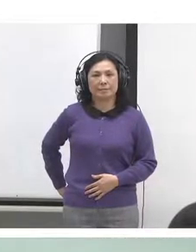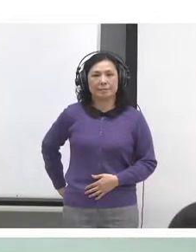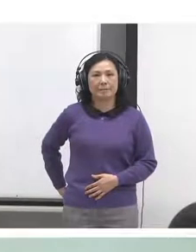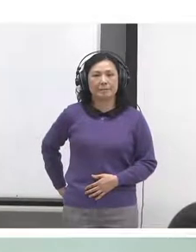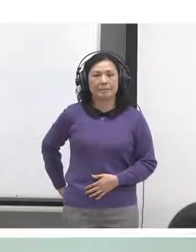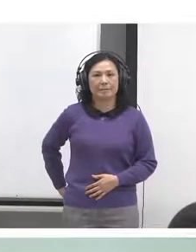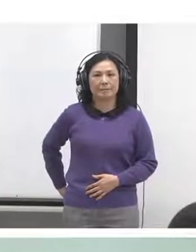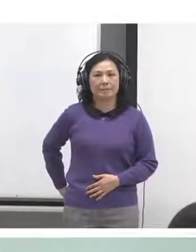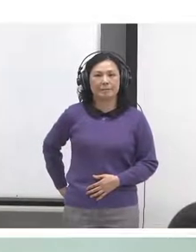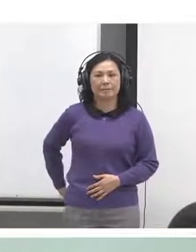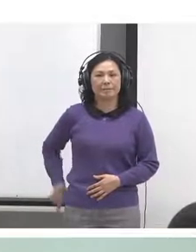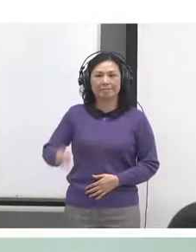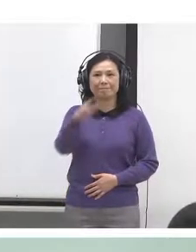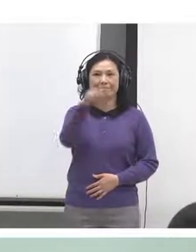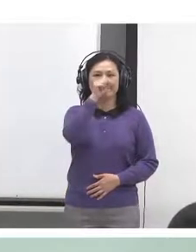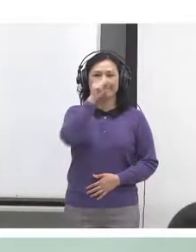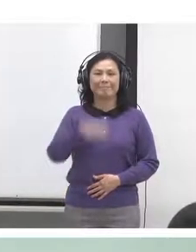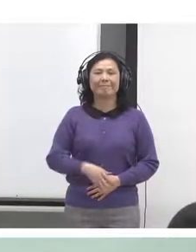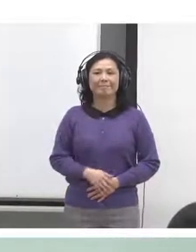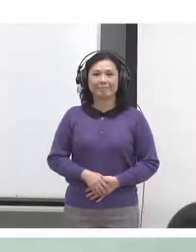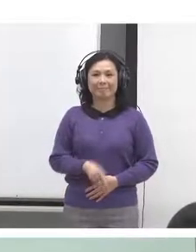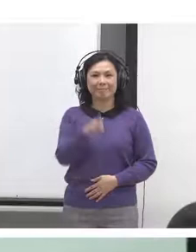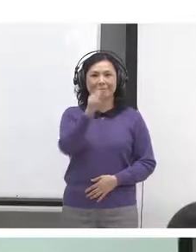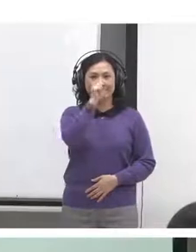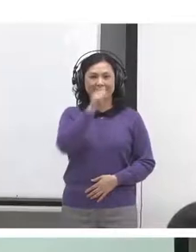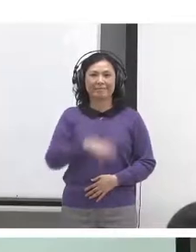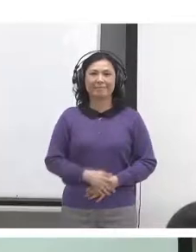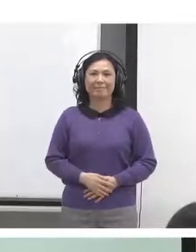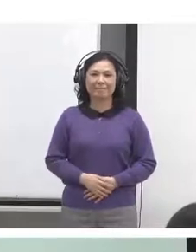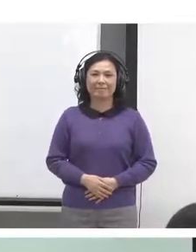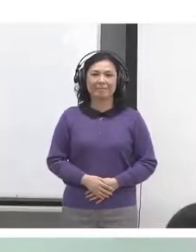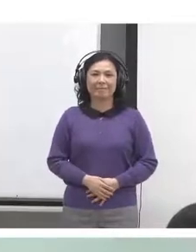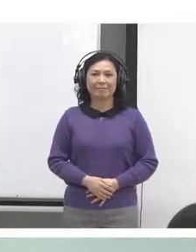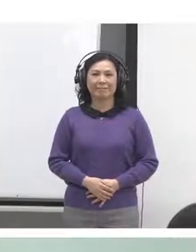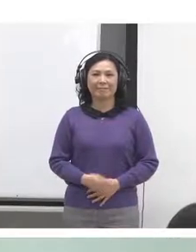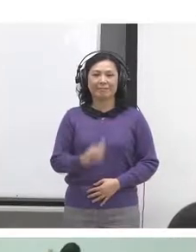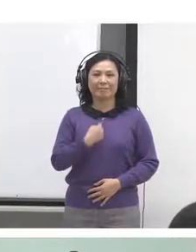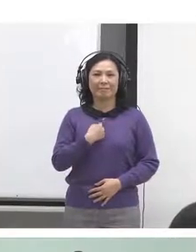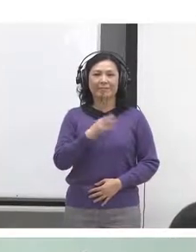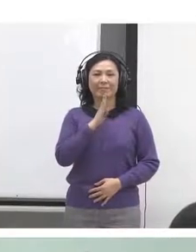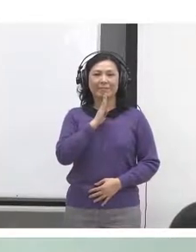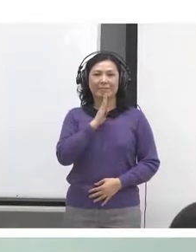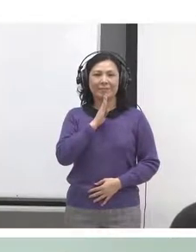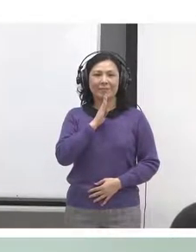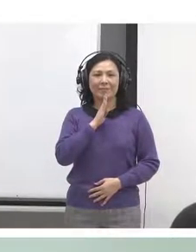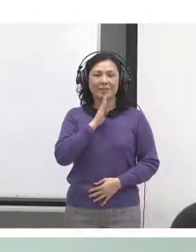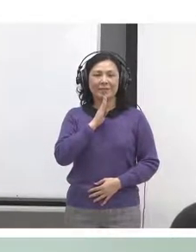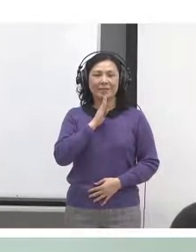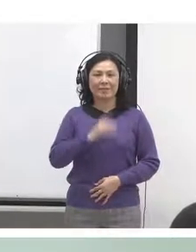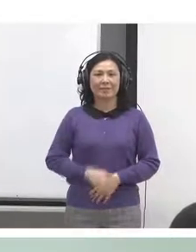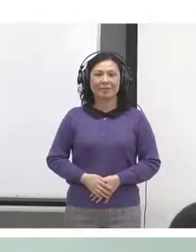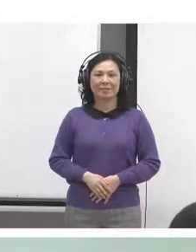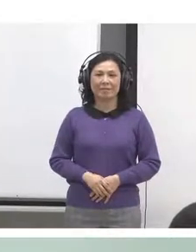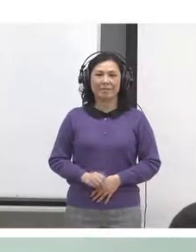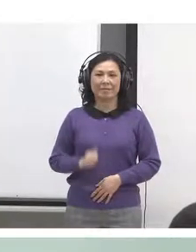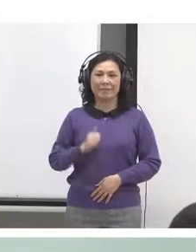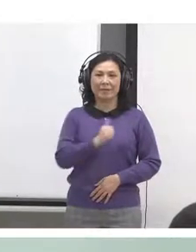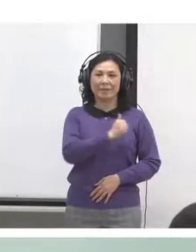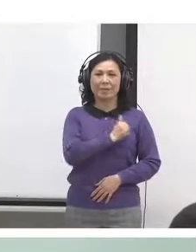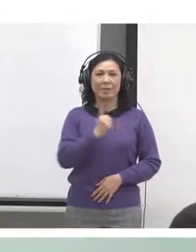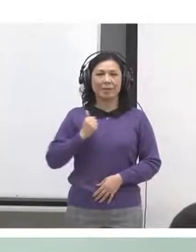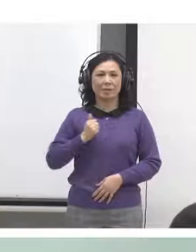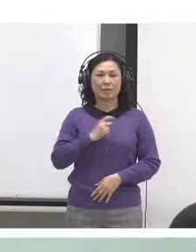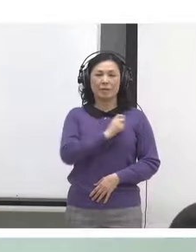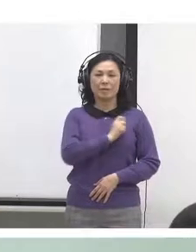Hello, bonjour, meow. I'm Curtis McCord. I'm a PhD candidate at the University of Toronto. I study civic tech in